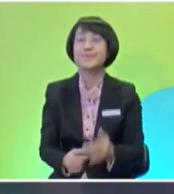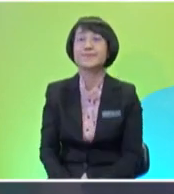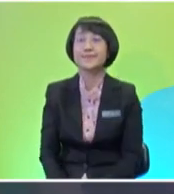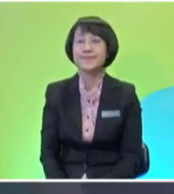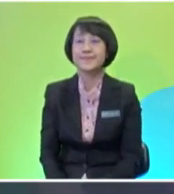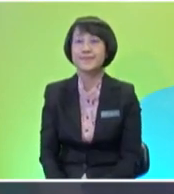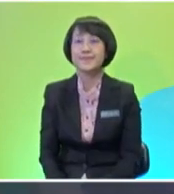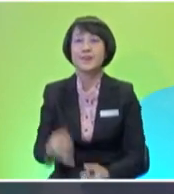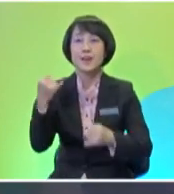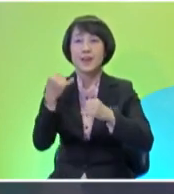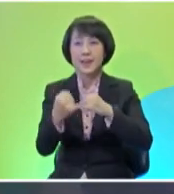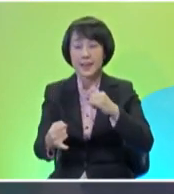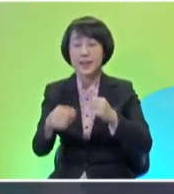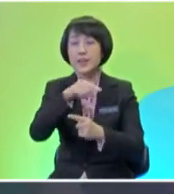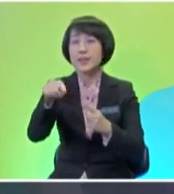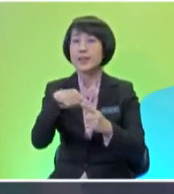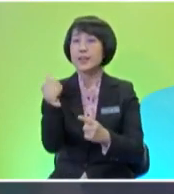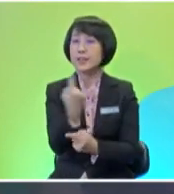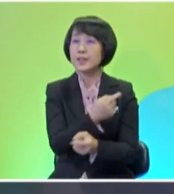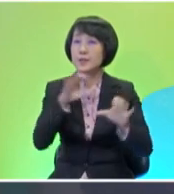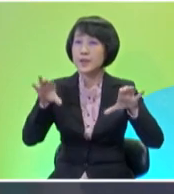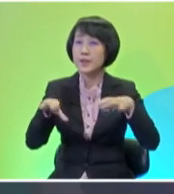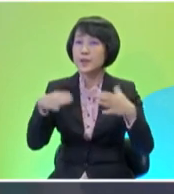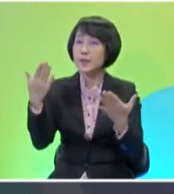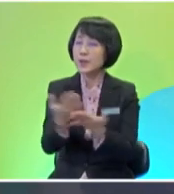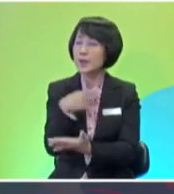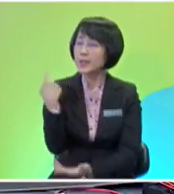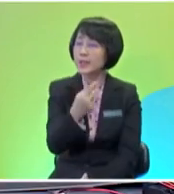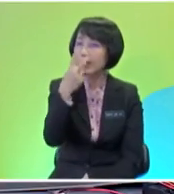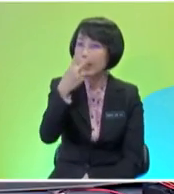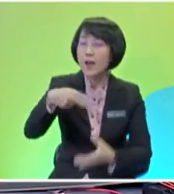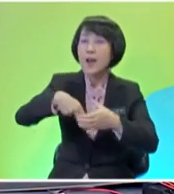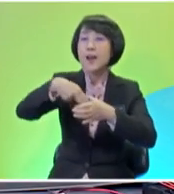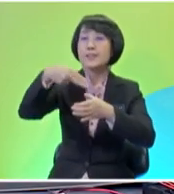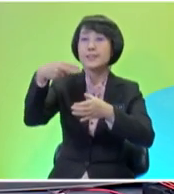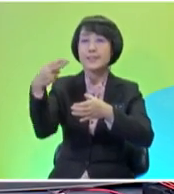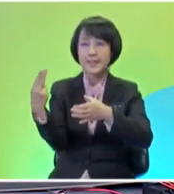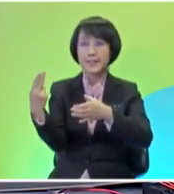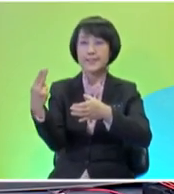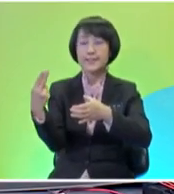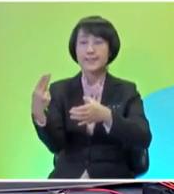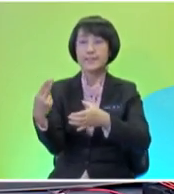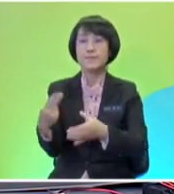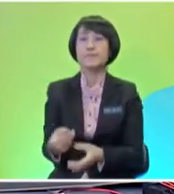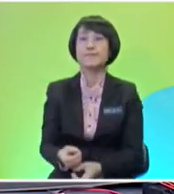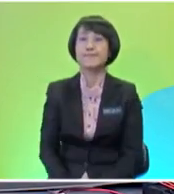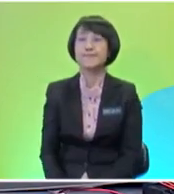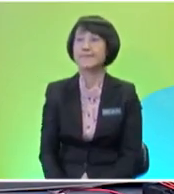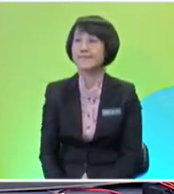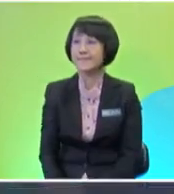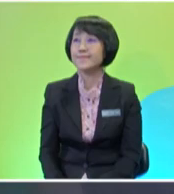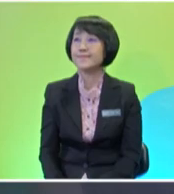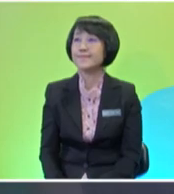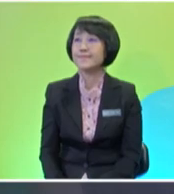sekali, bila kita dah buat, baru kita akan tengok apa dia hasil dia. Apa fungsi ke tak benda tu. Baik.